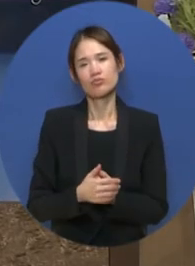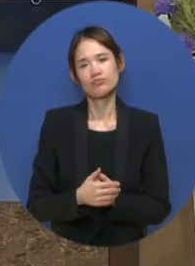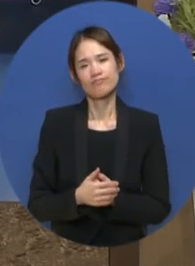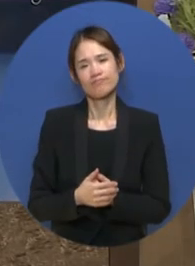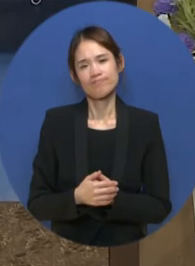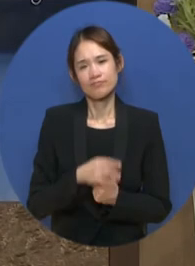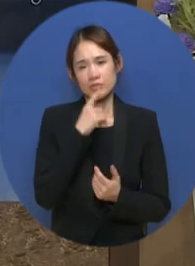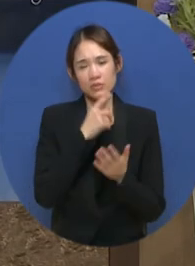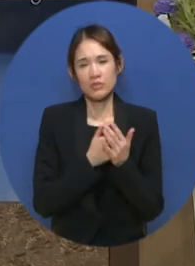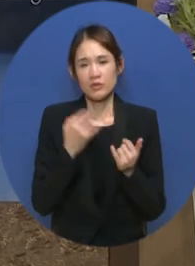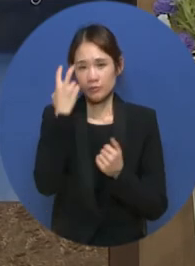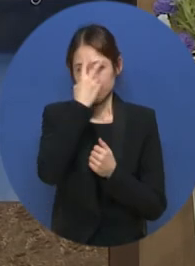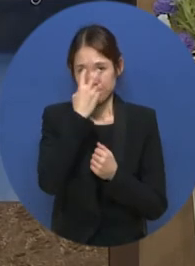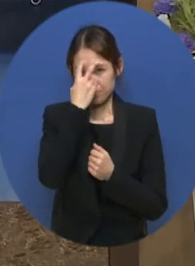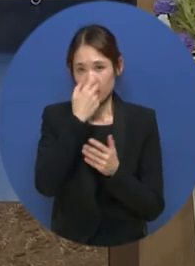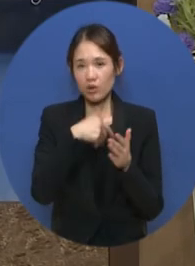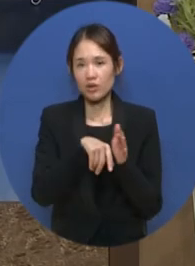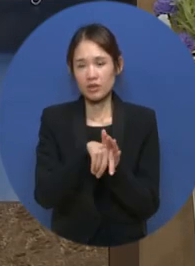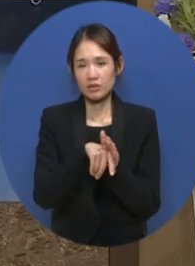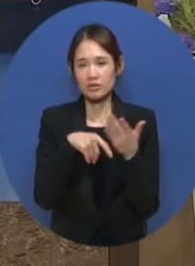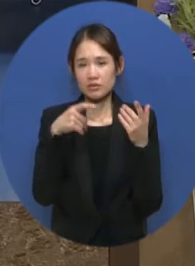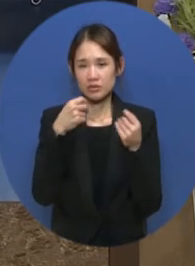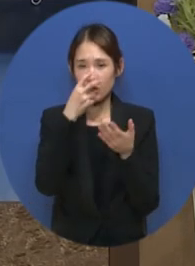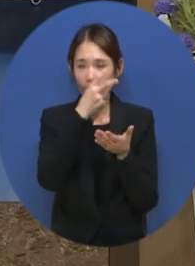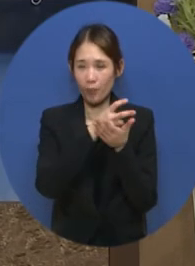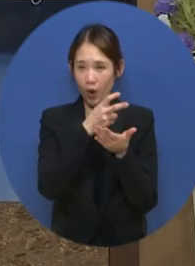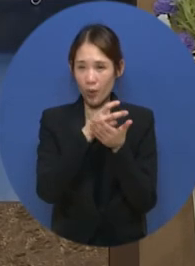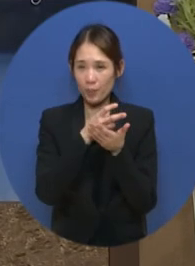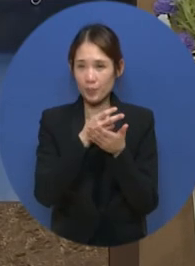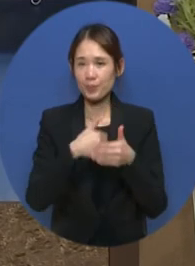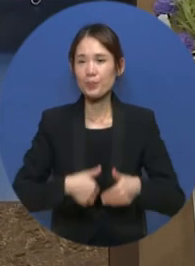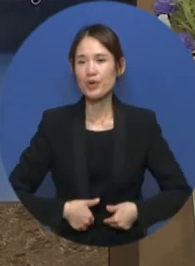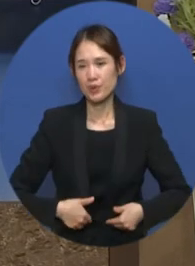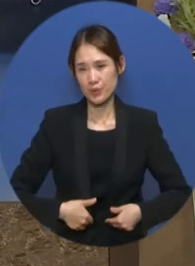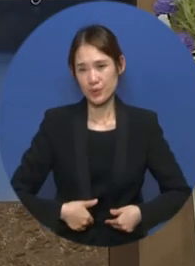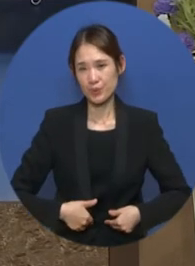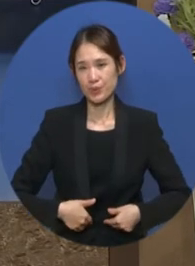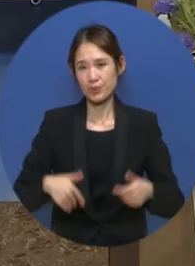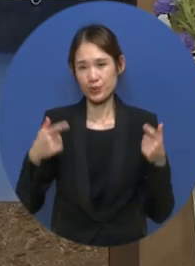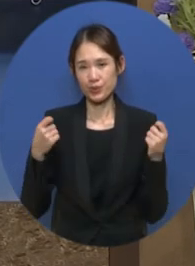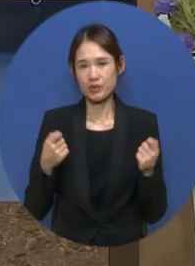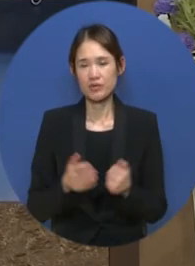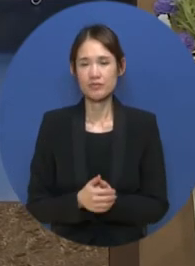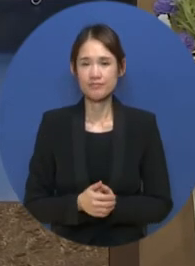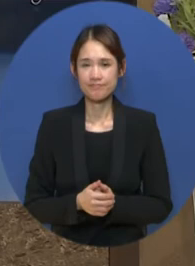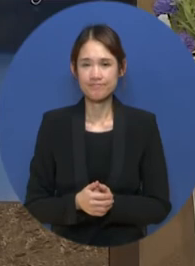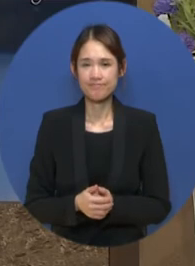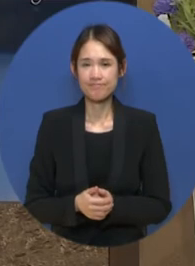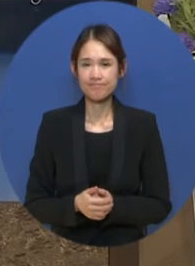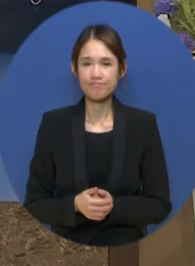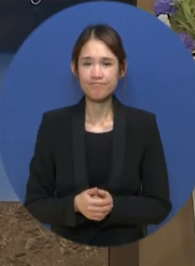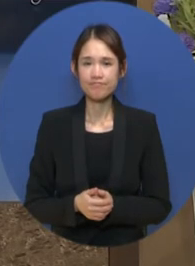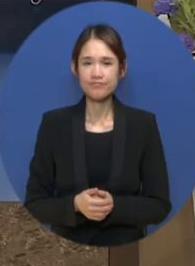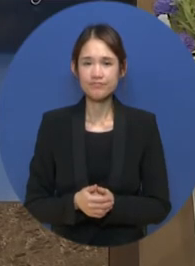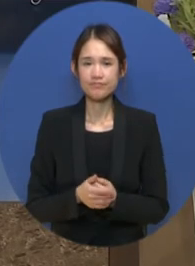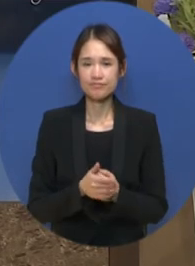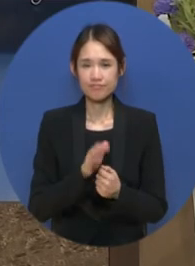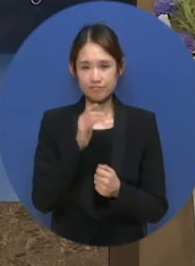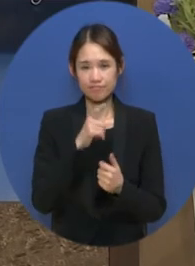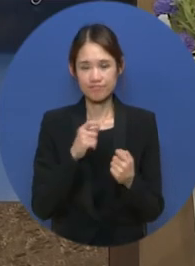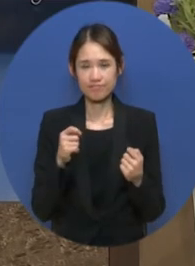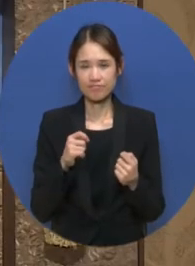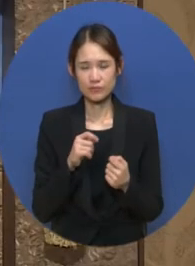그 피해자 분들을 좀 보호하기 위한 그런 것도 조치도 좀 필요할 것 같은 생각이 듭니다 그래서 지금 그런 부분을 조금만